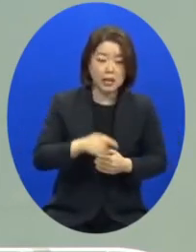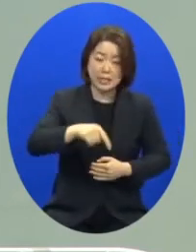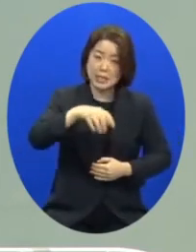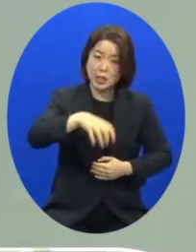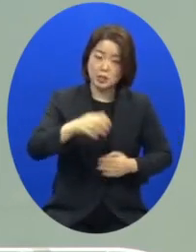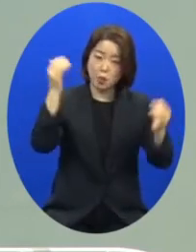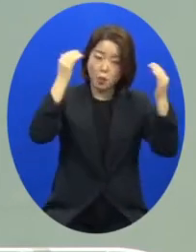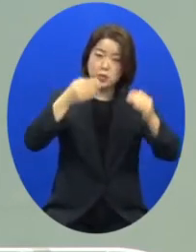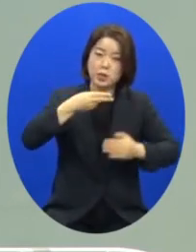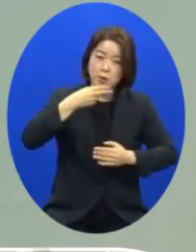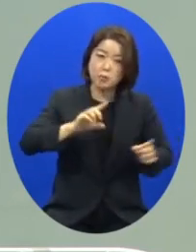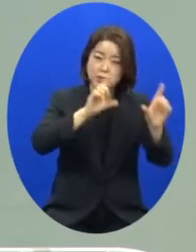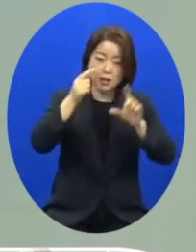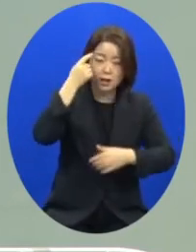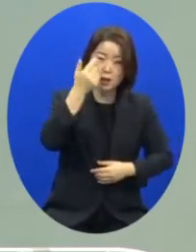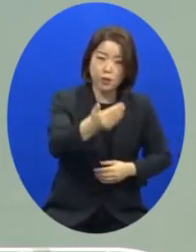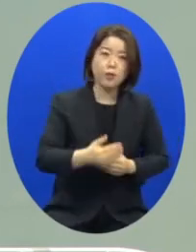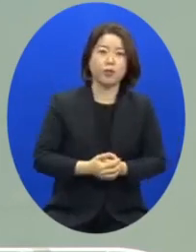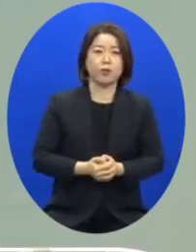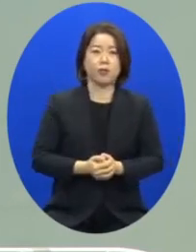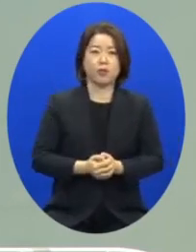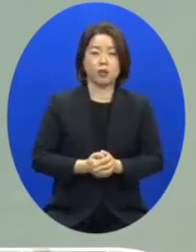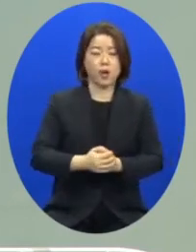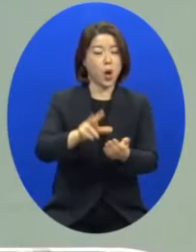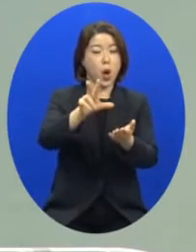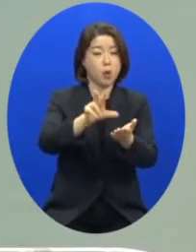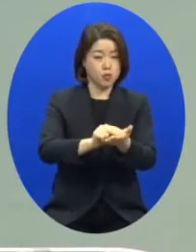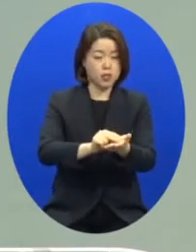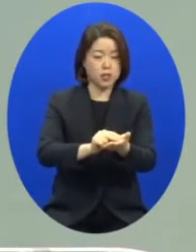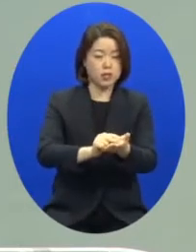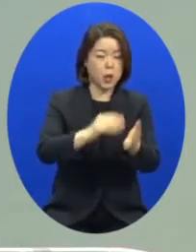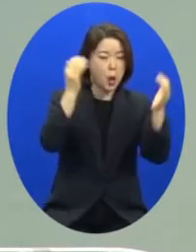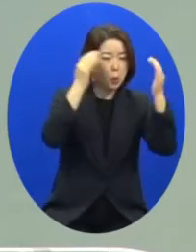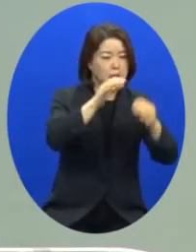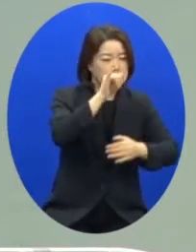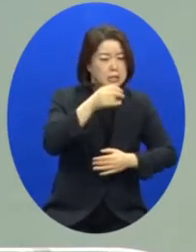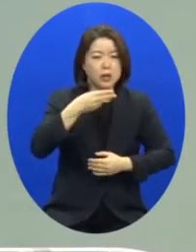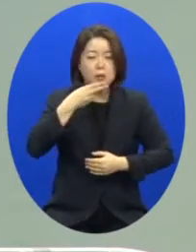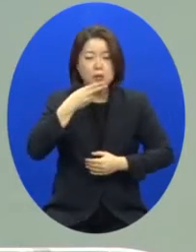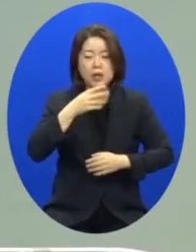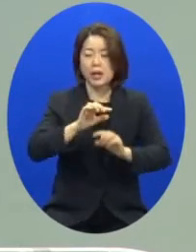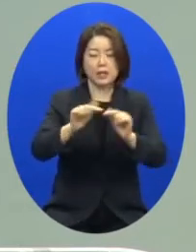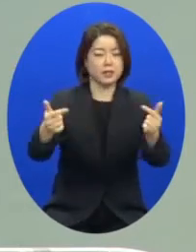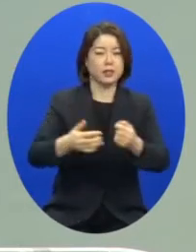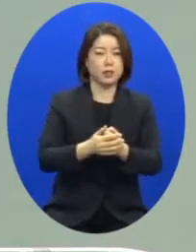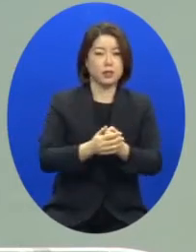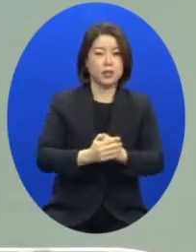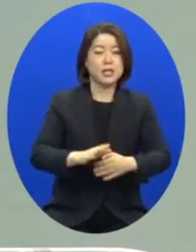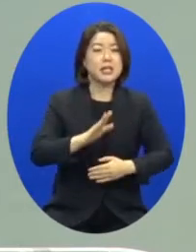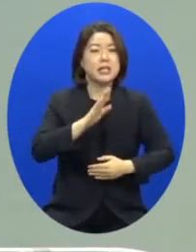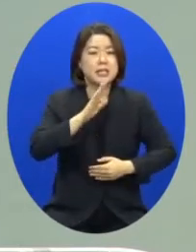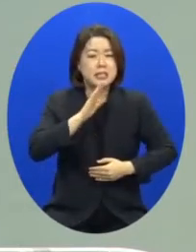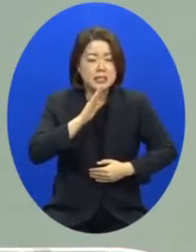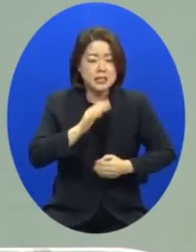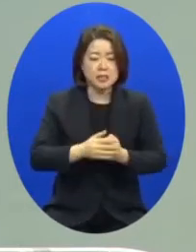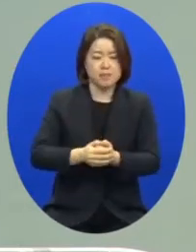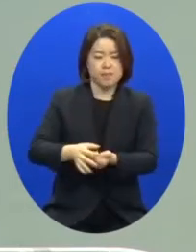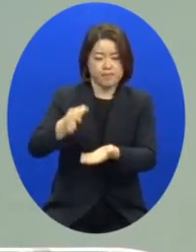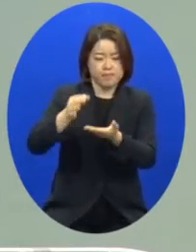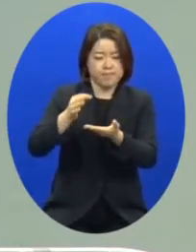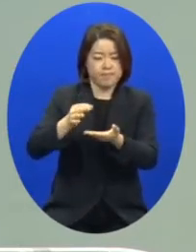삽니까 문제는 고생한 이하나 내가 아닙니다 진짜 가치 있는 고생을 하는